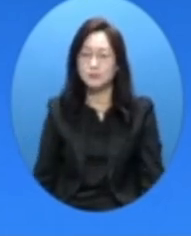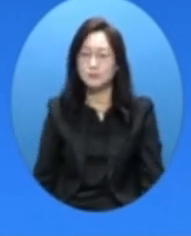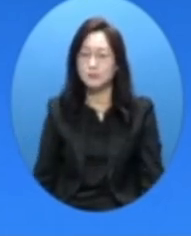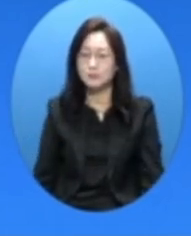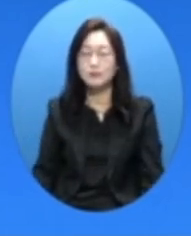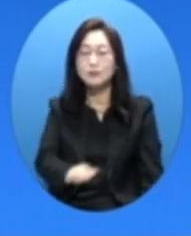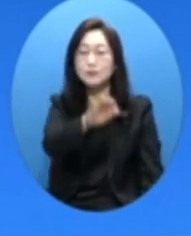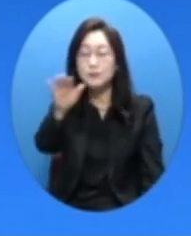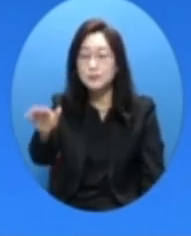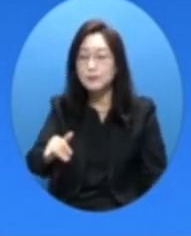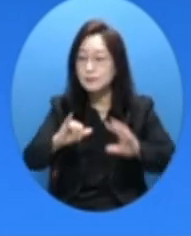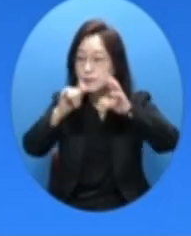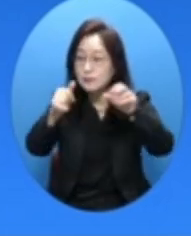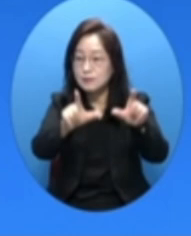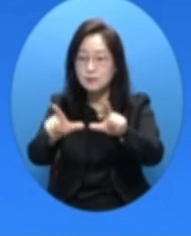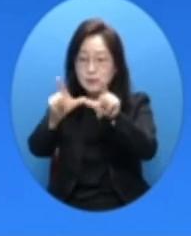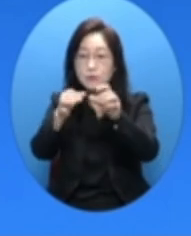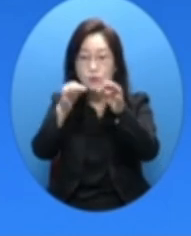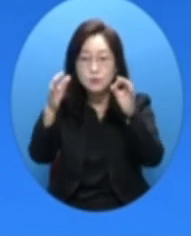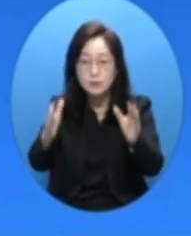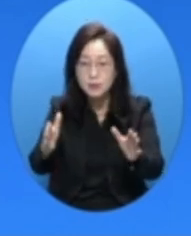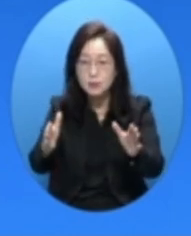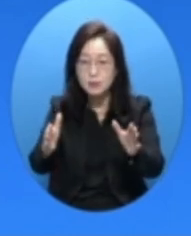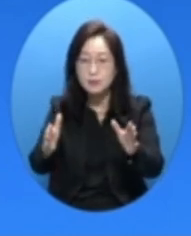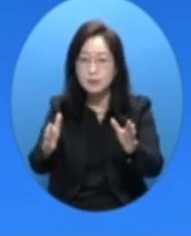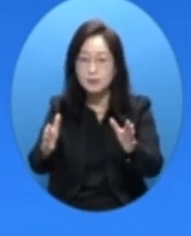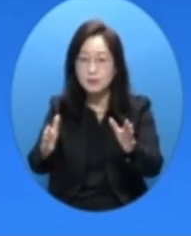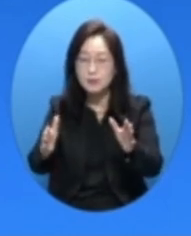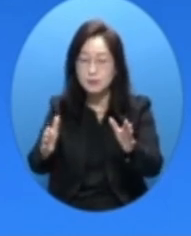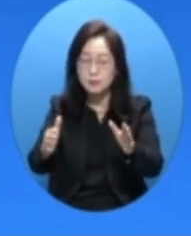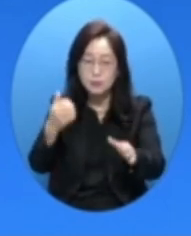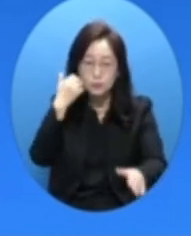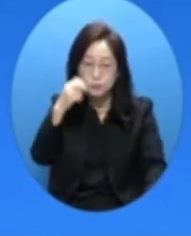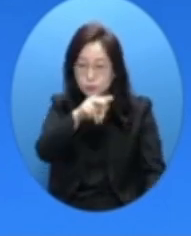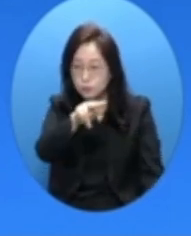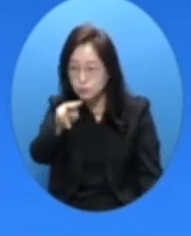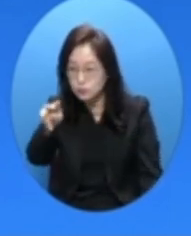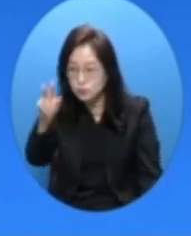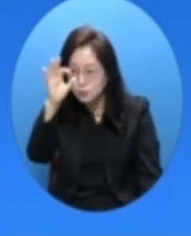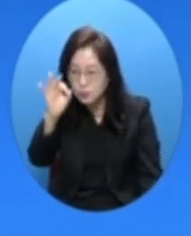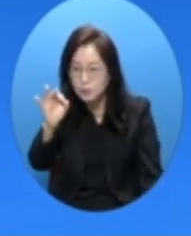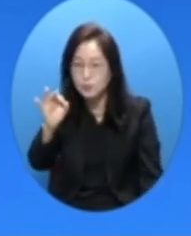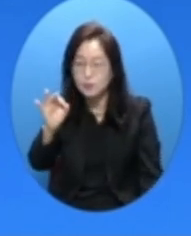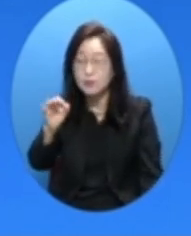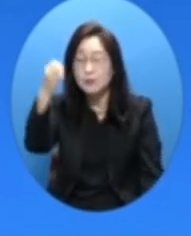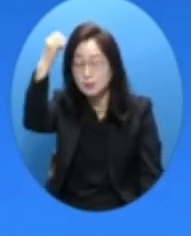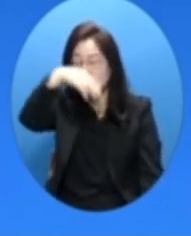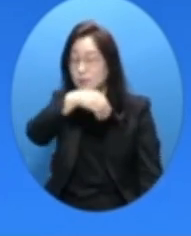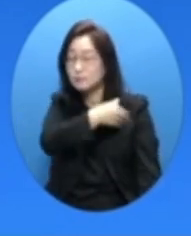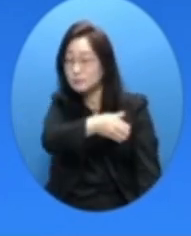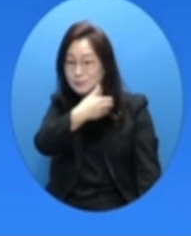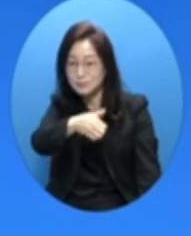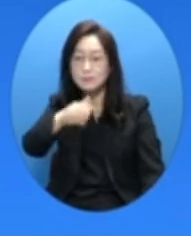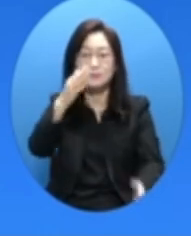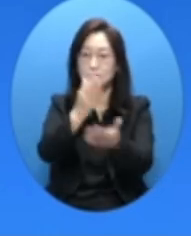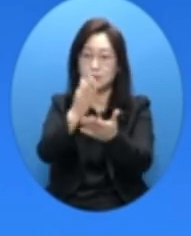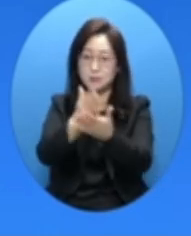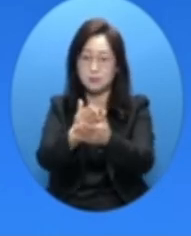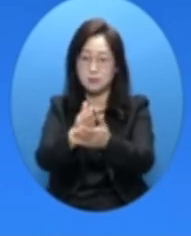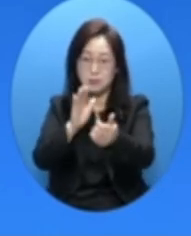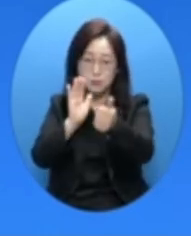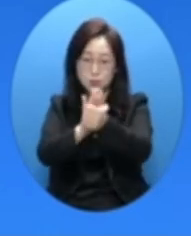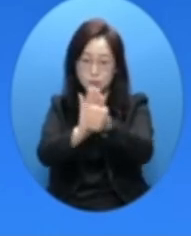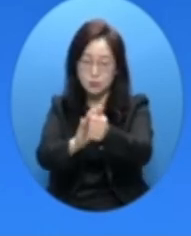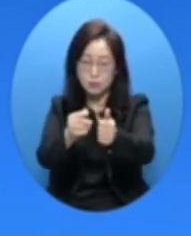우리들이 이상을 살아갈 때 우리 주의 철마에 찬 사람들을 바라보고 그냥 지나갈 것이 아니라 그들을 일으켜야 되는